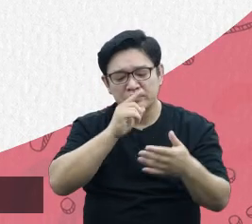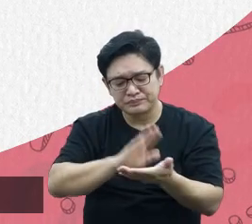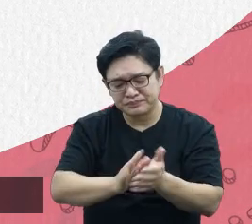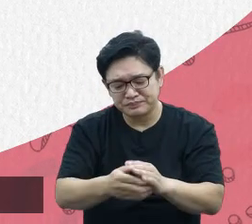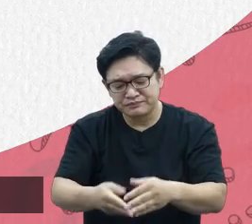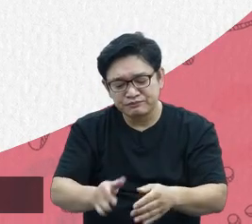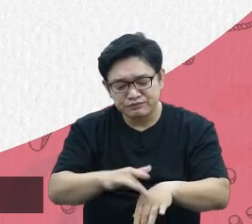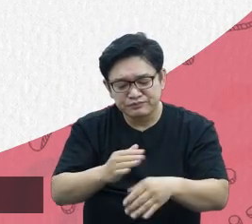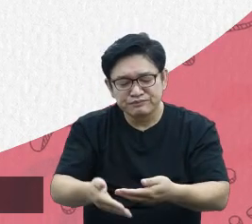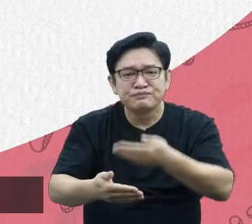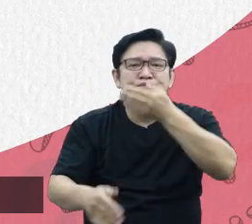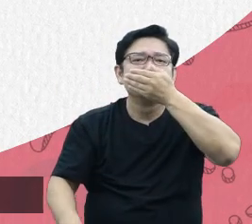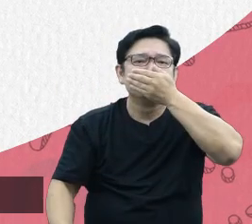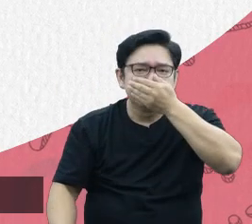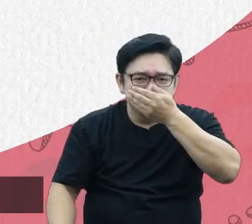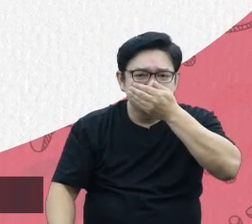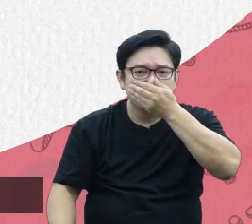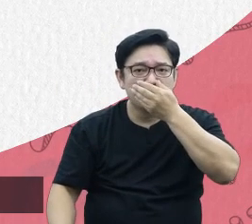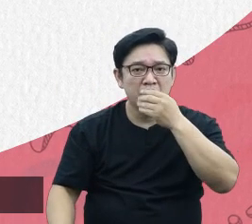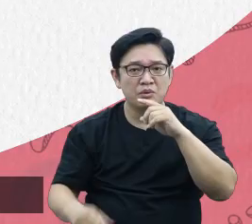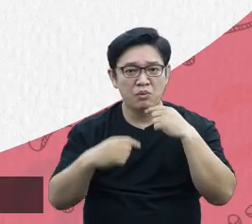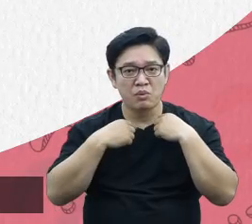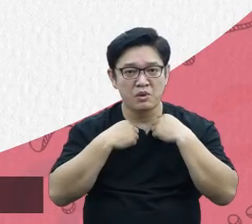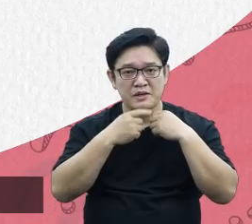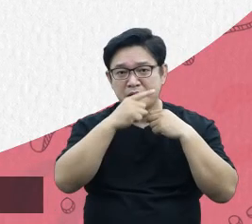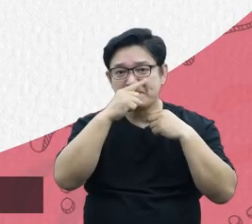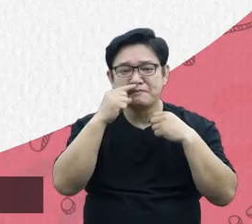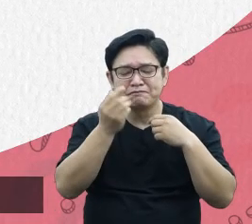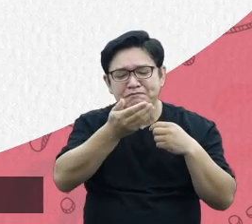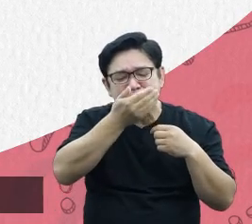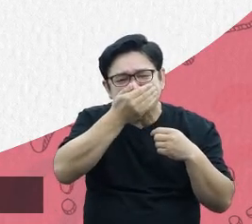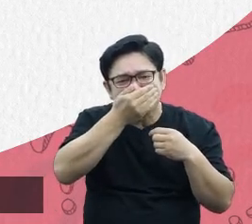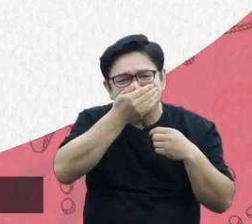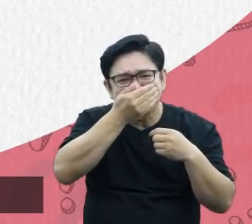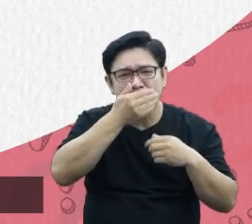수건이나 옷으로 입과 코를 막아야 합니다.